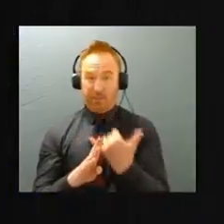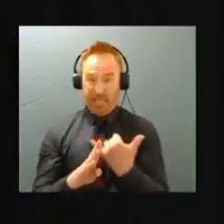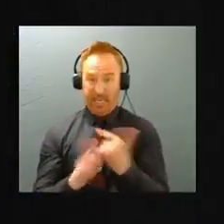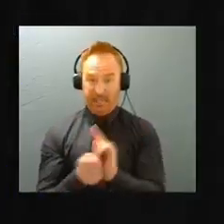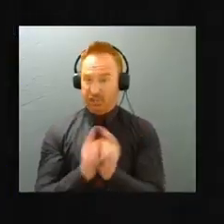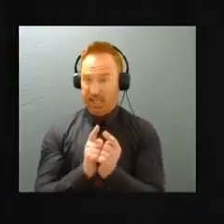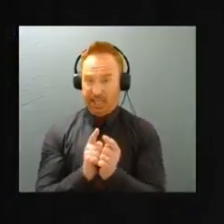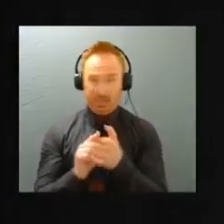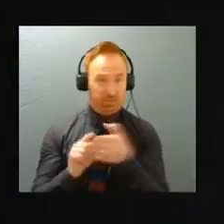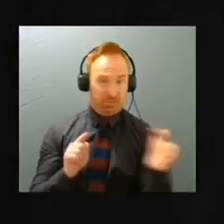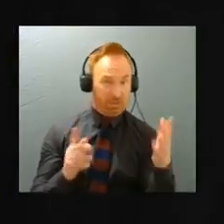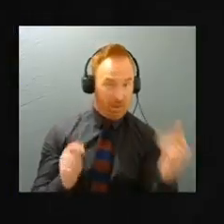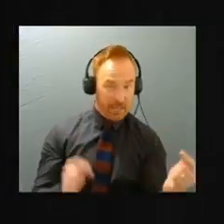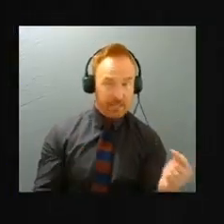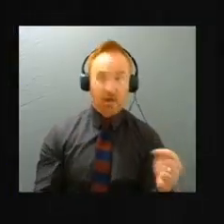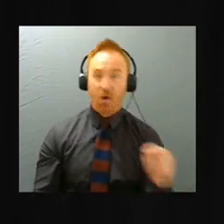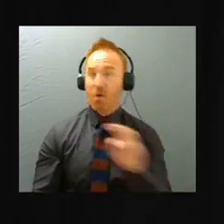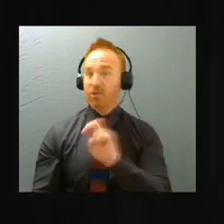they're not essential?